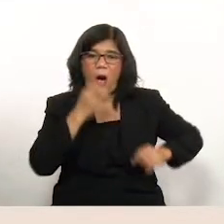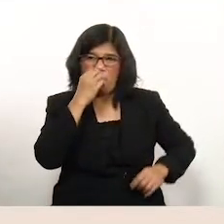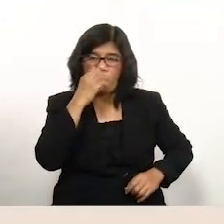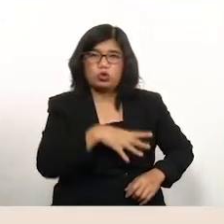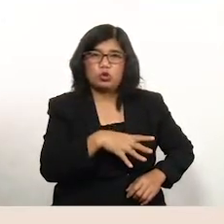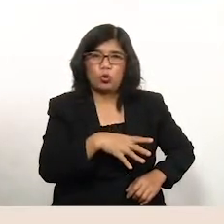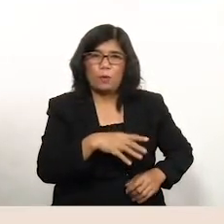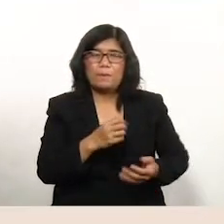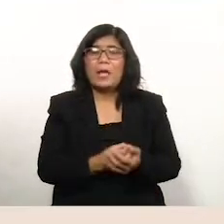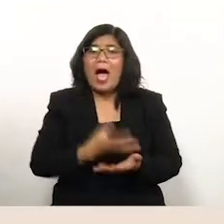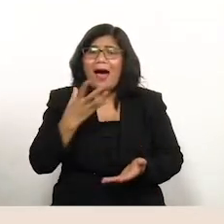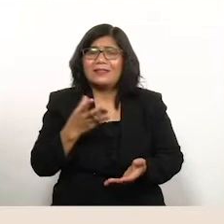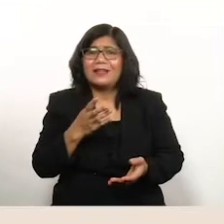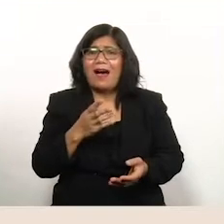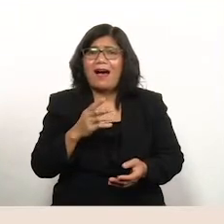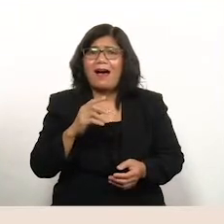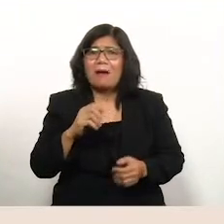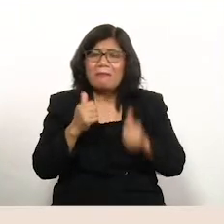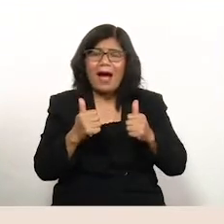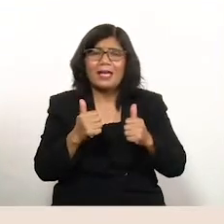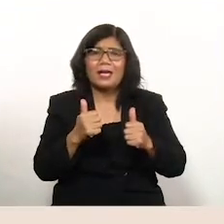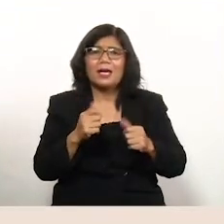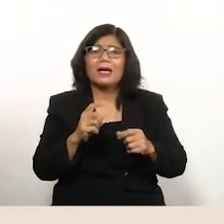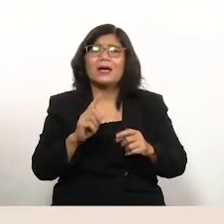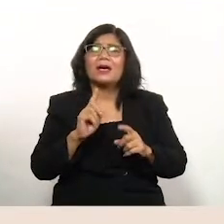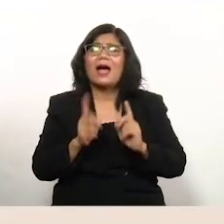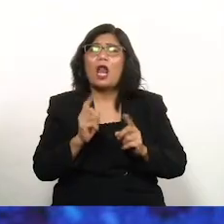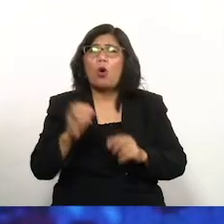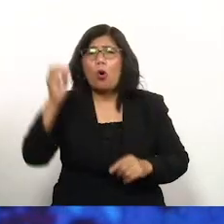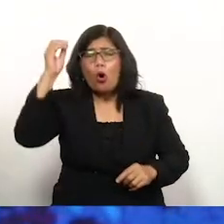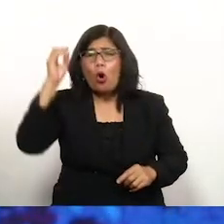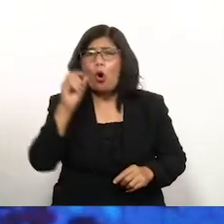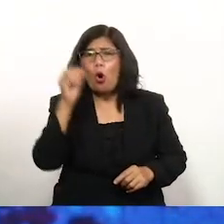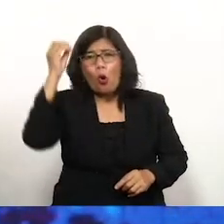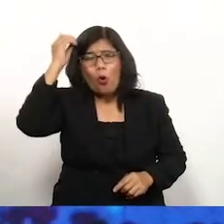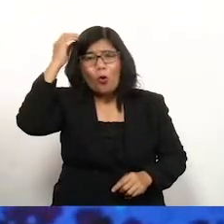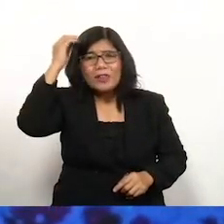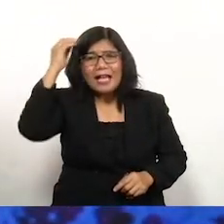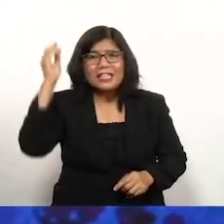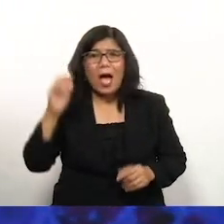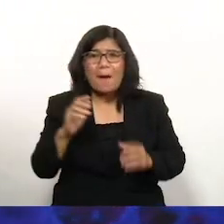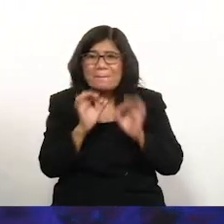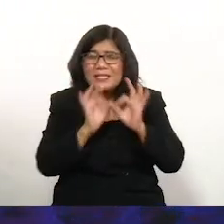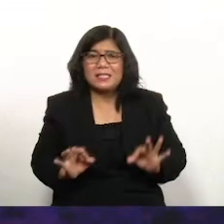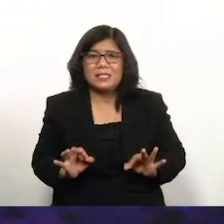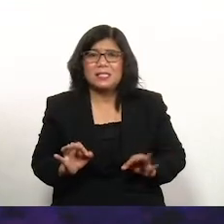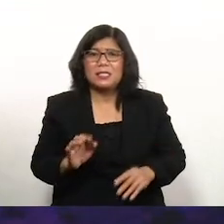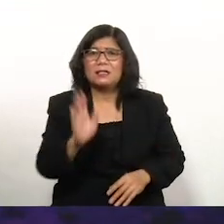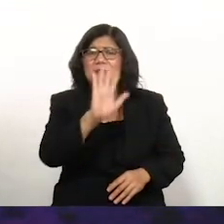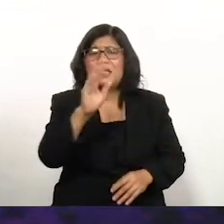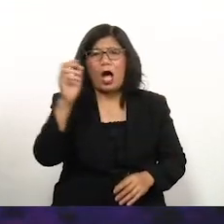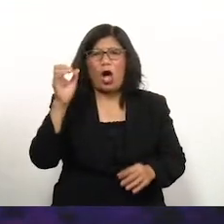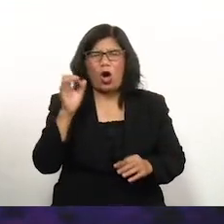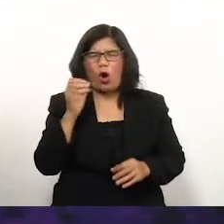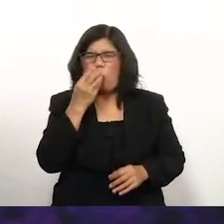Hai harta tidak jahat dia menjadi jahat Kalau otakmu kotor Hai semuanya pakai harta dan kekayaan tuh kenikmatan